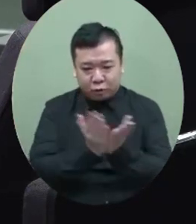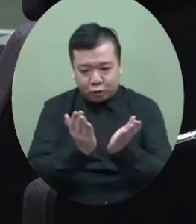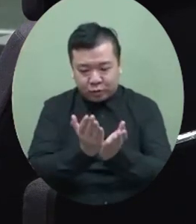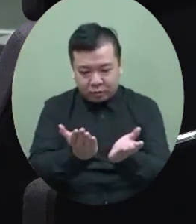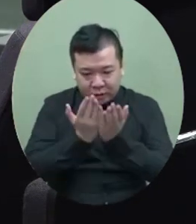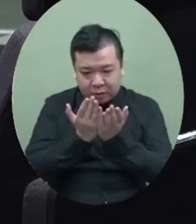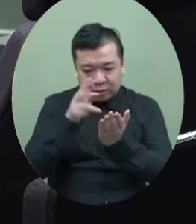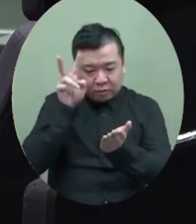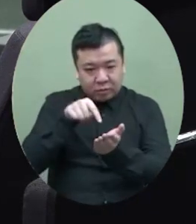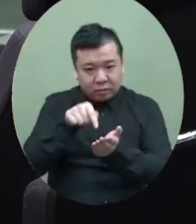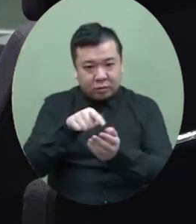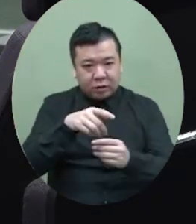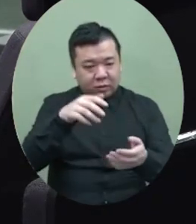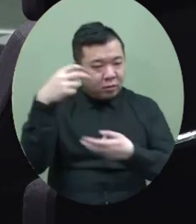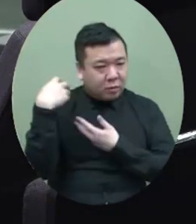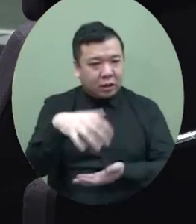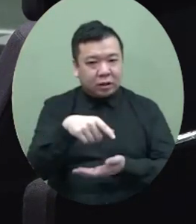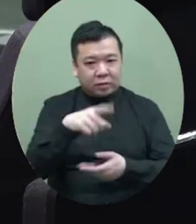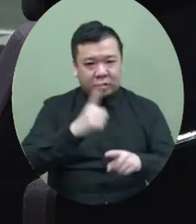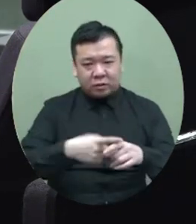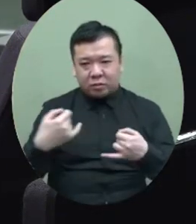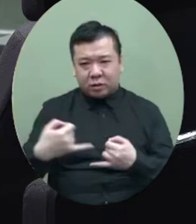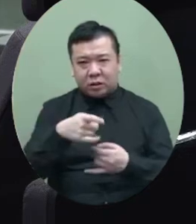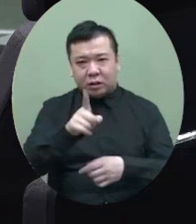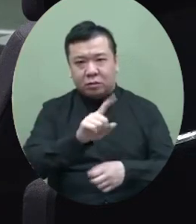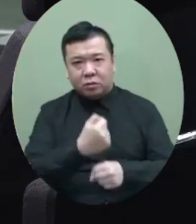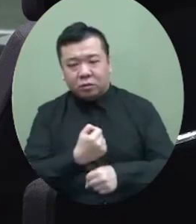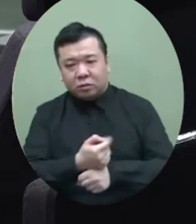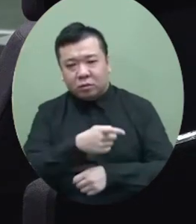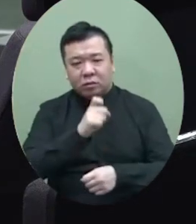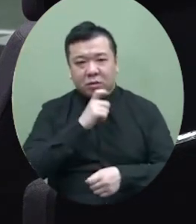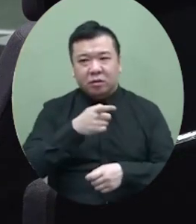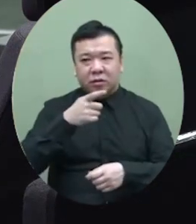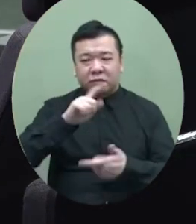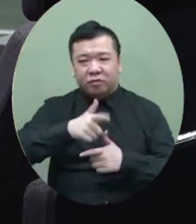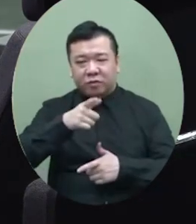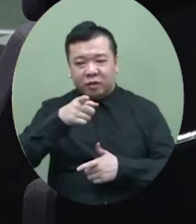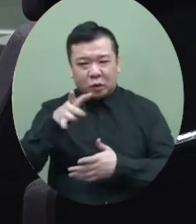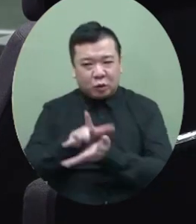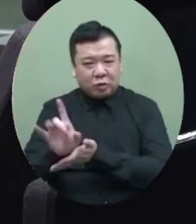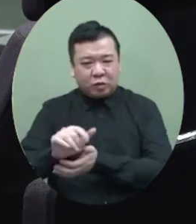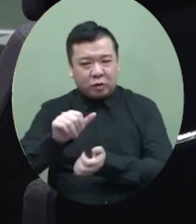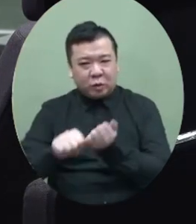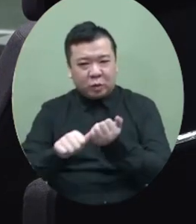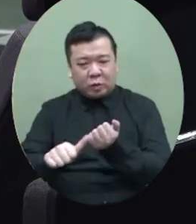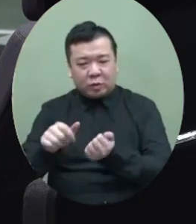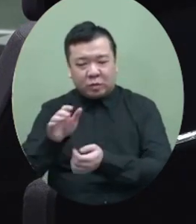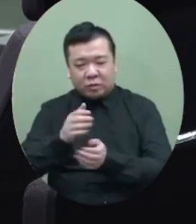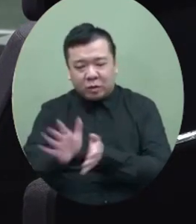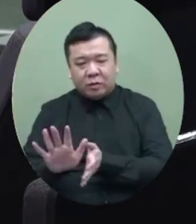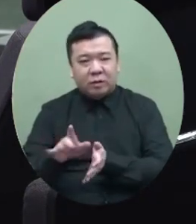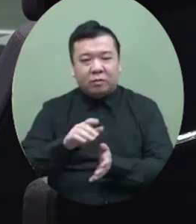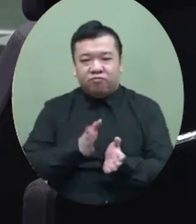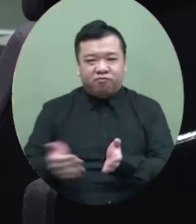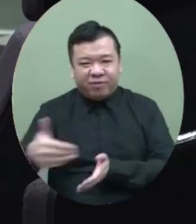可以即係運過嚟嘅。咁呢個矛盾你會點處理？會唔會即係繞過嗰個專家顧問委員會而去做呢個安排？